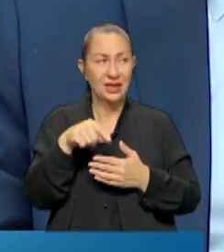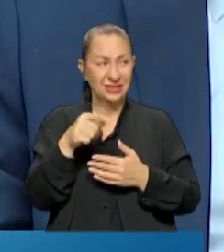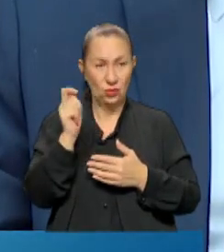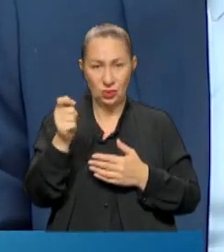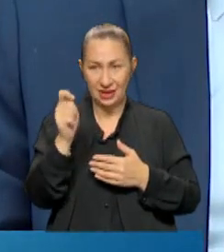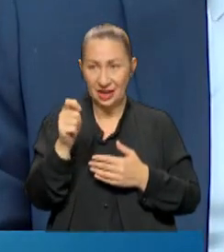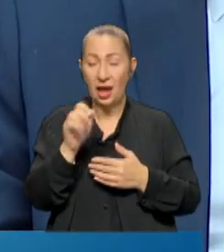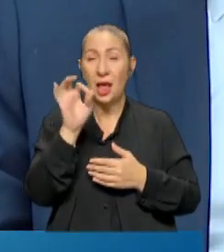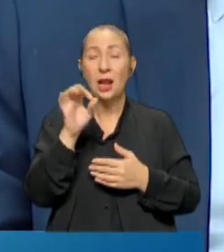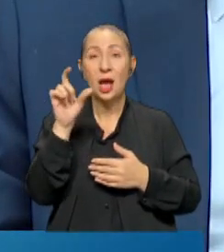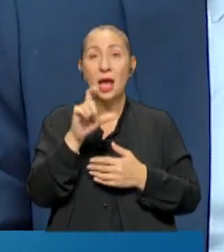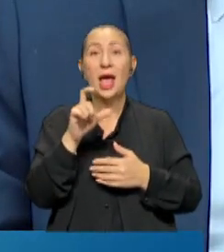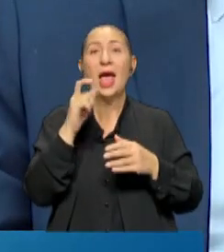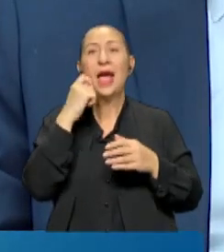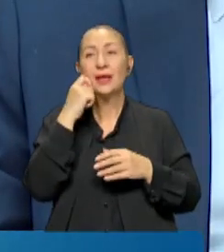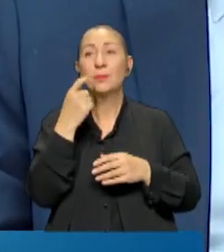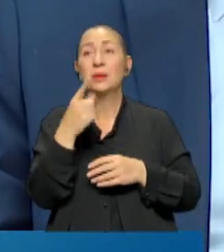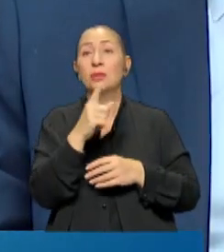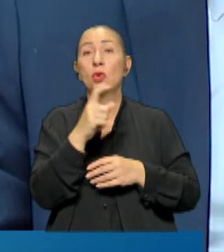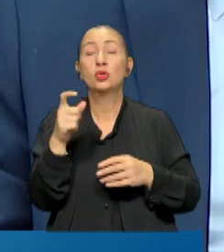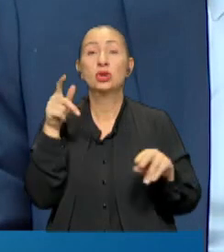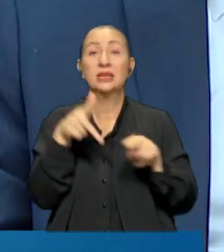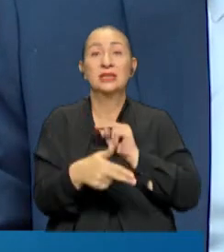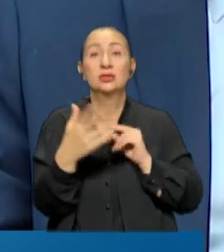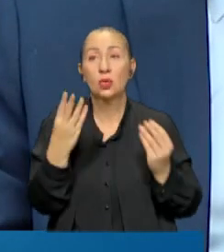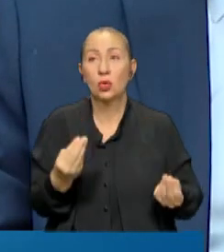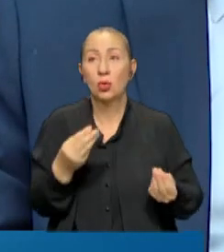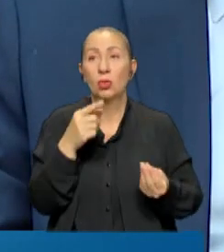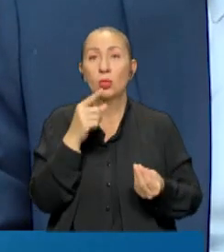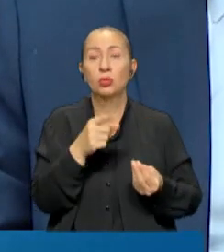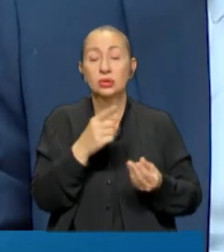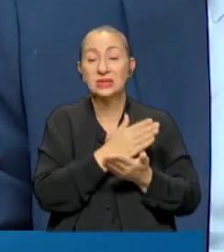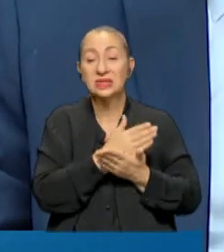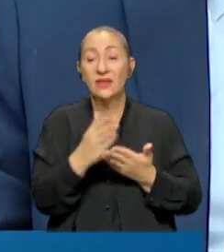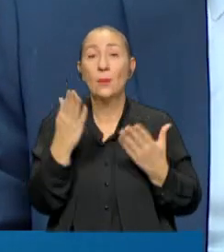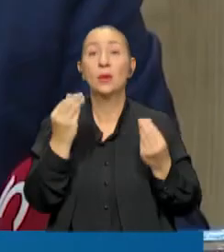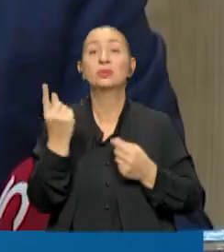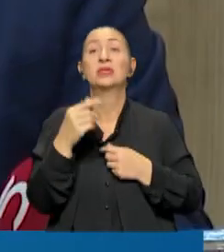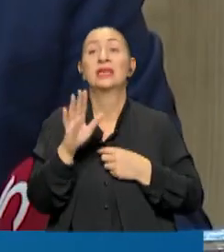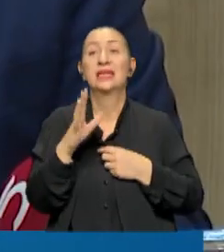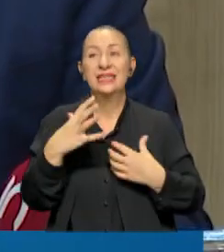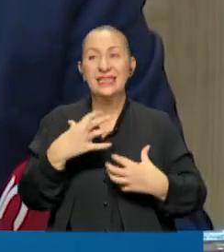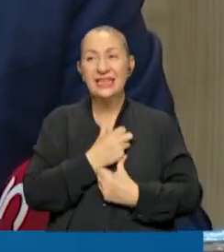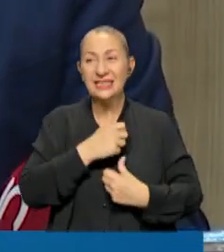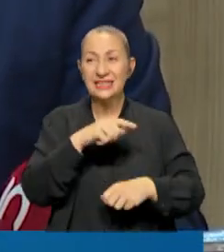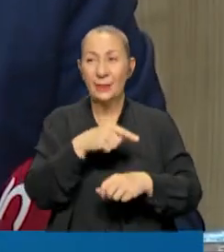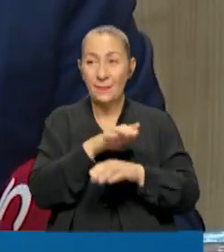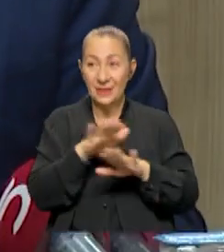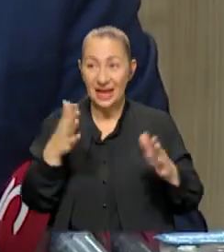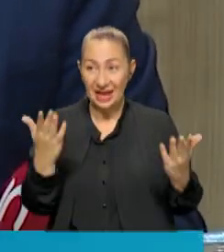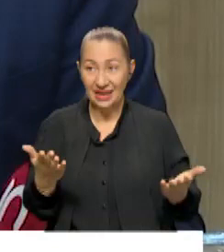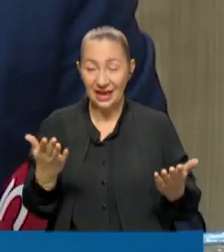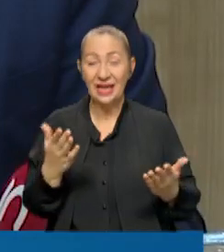kesintisi olurken Eylül ayına, Ekim ayına geldiğin zaman 1900 lira kesinti oluyor. Yani bu sürdürülebilir bir şey değil. Kriz dönemleri bitene